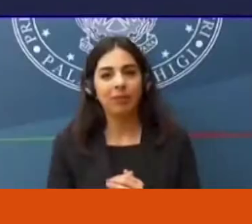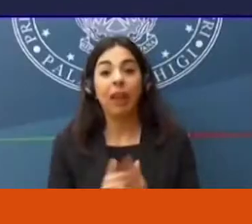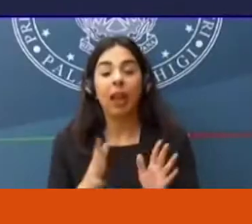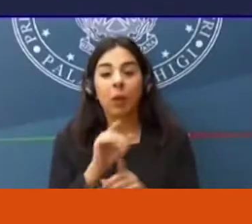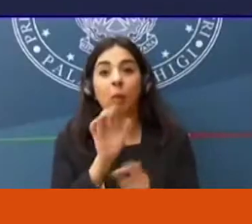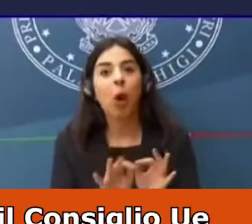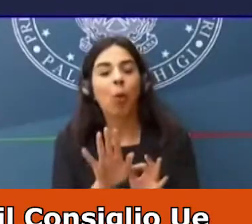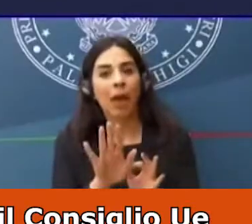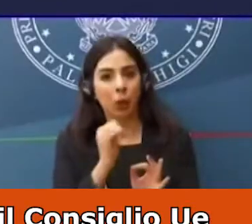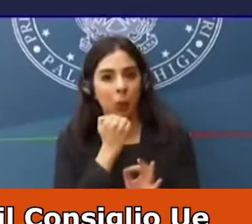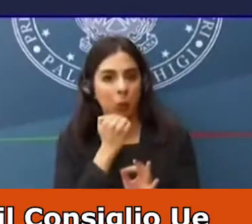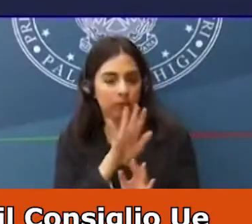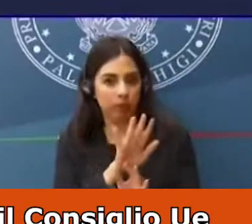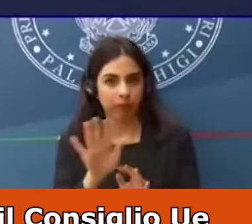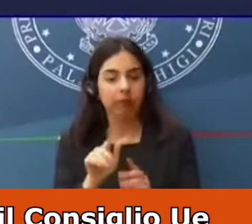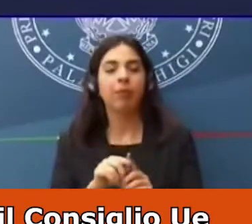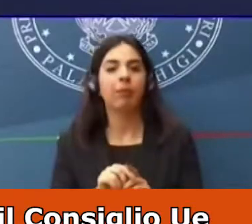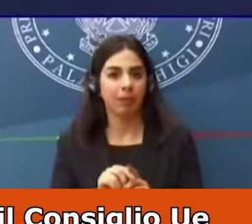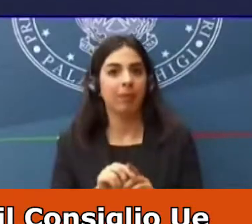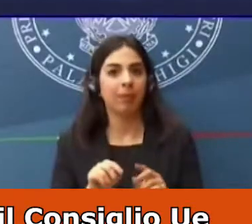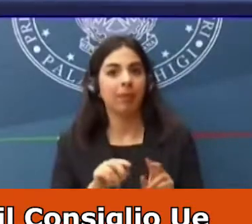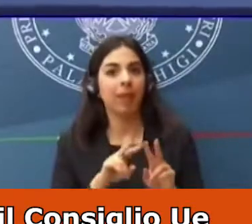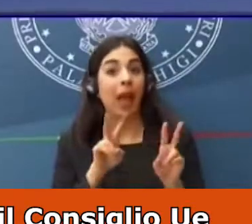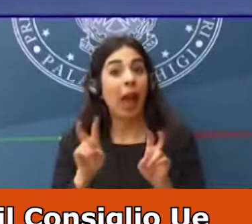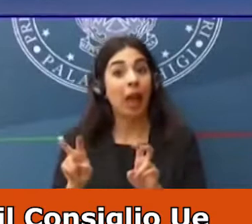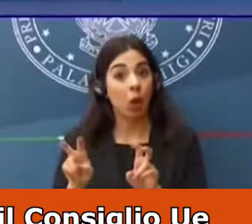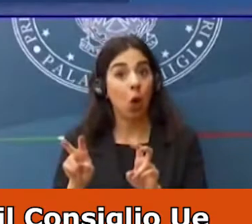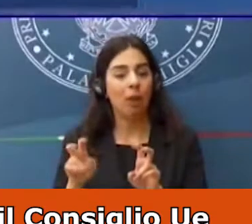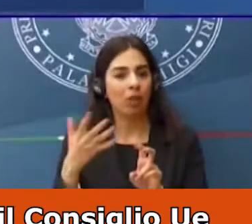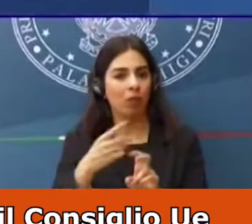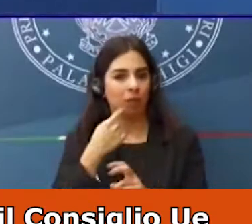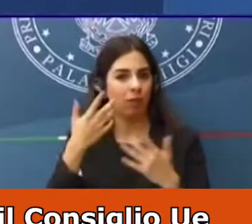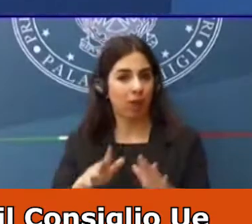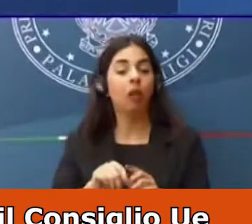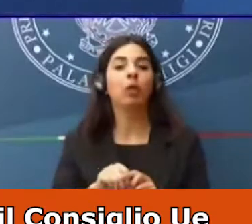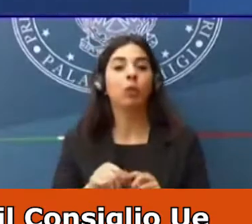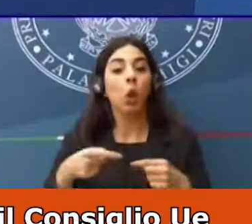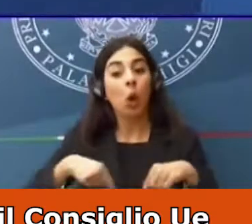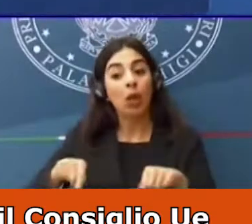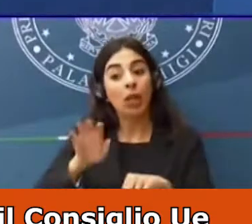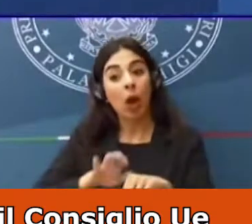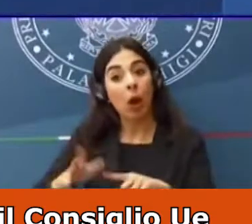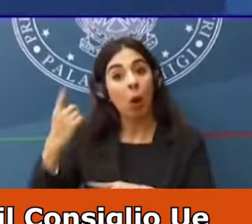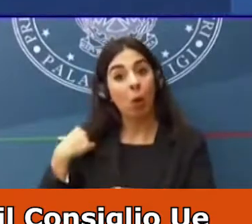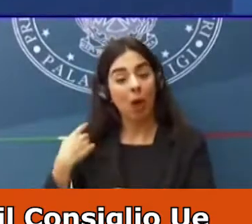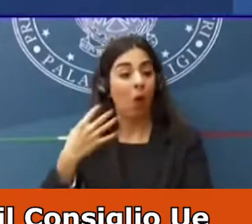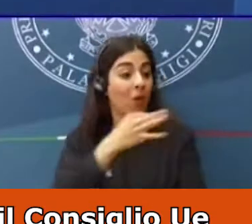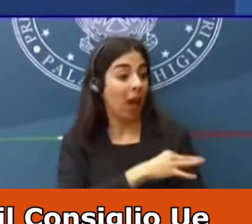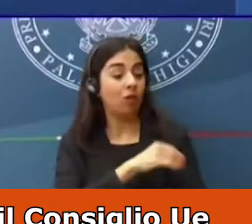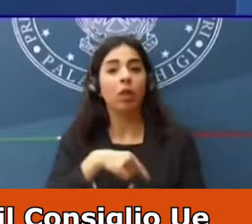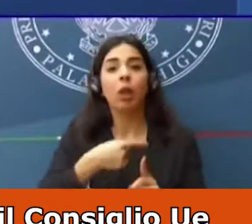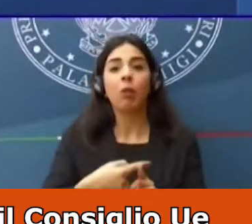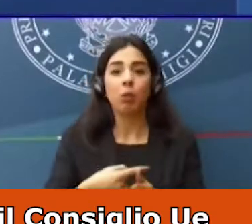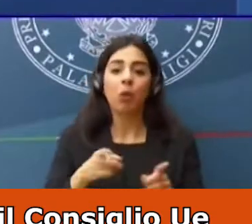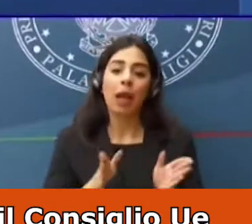un momento, Luca, i temi, un po' detto Lanzuini, sono Consiglio europeo, vaccini e le decisioni della cabina di